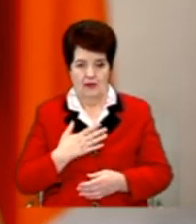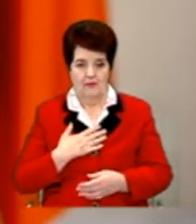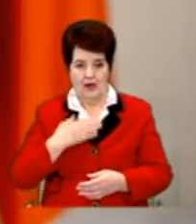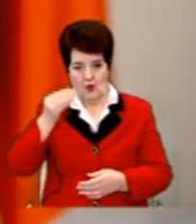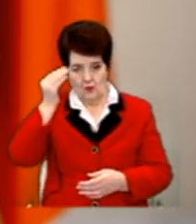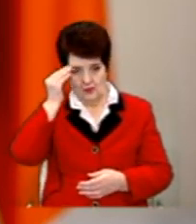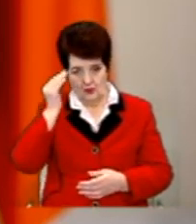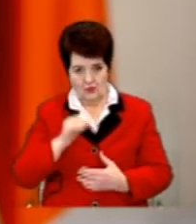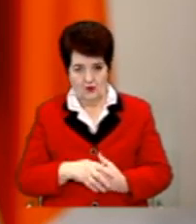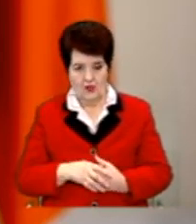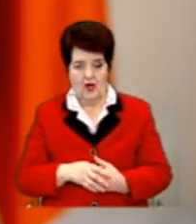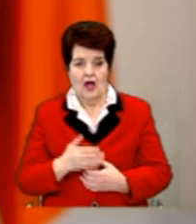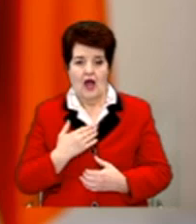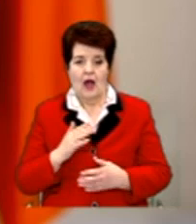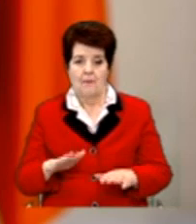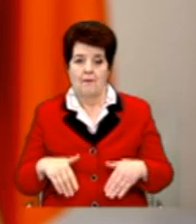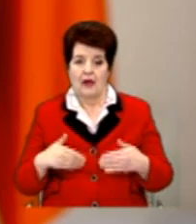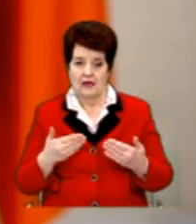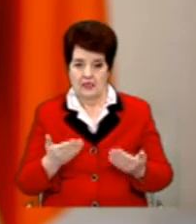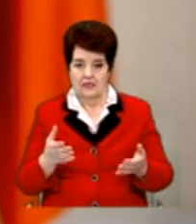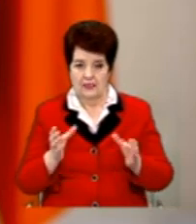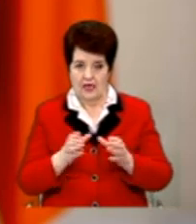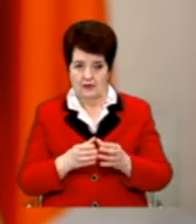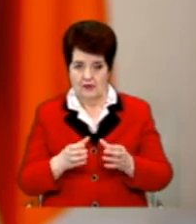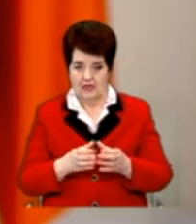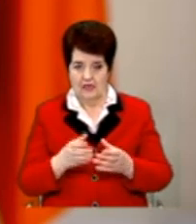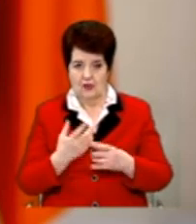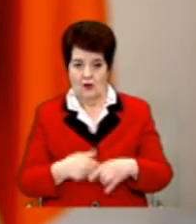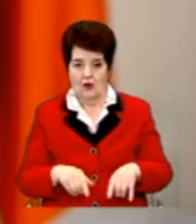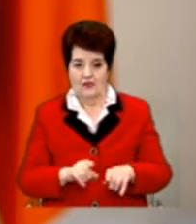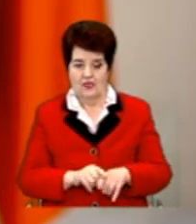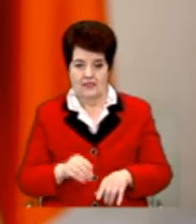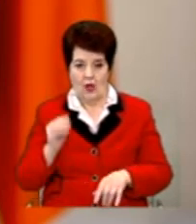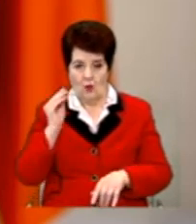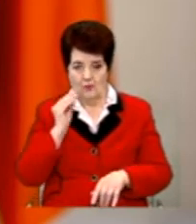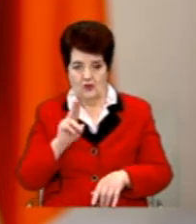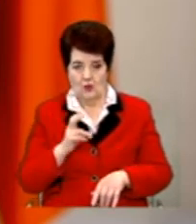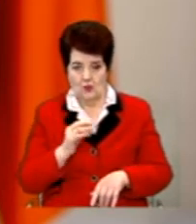opțiune. Am prezentat partidelor această opțiune.